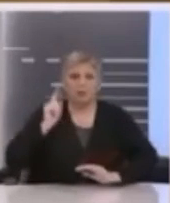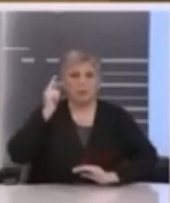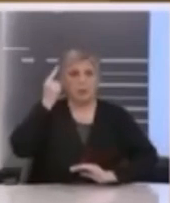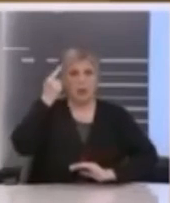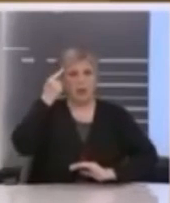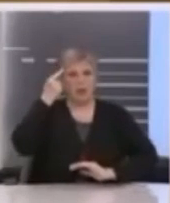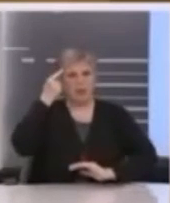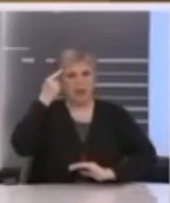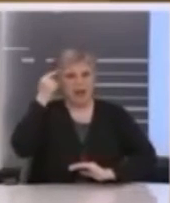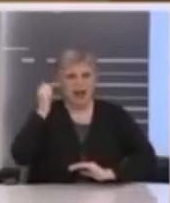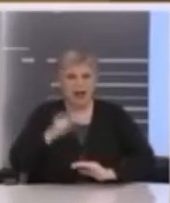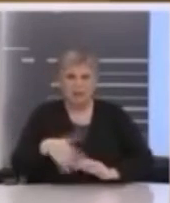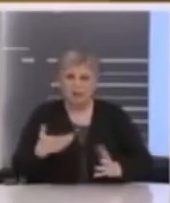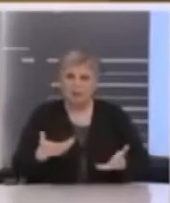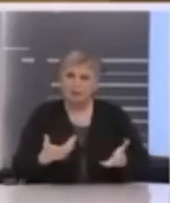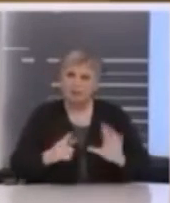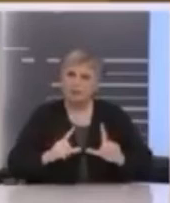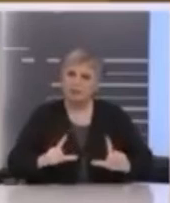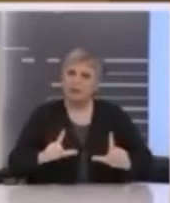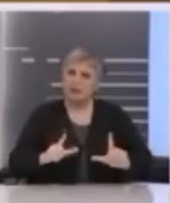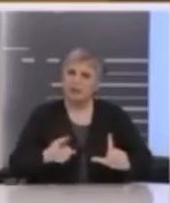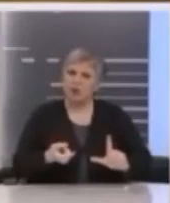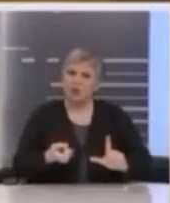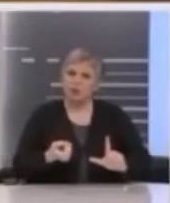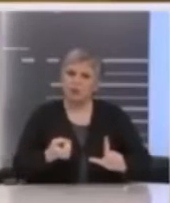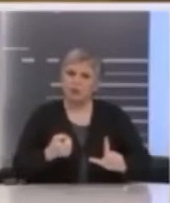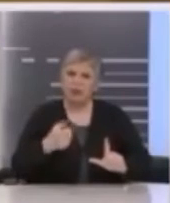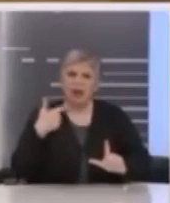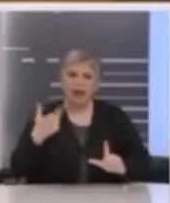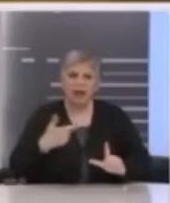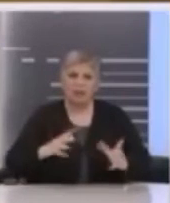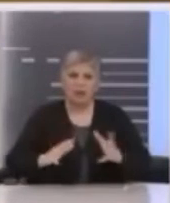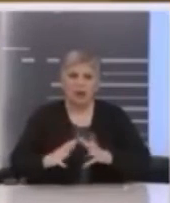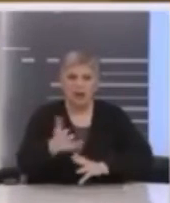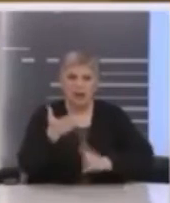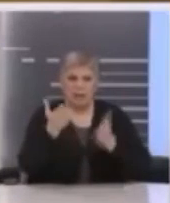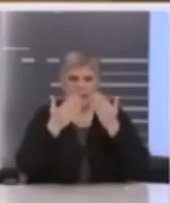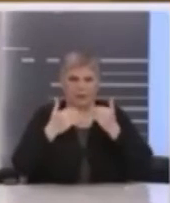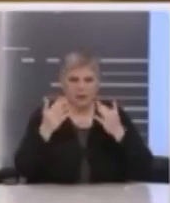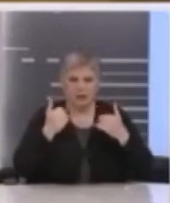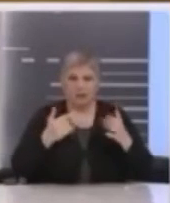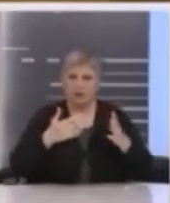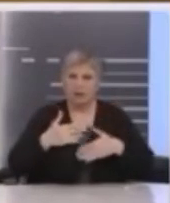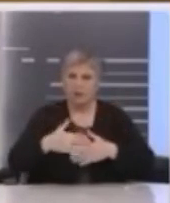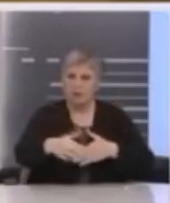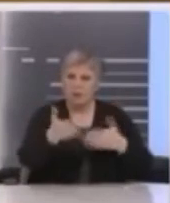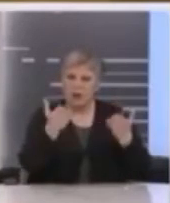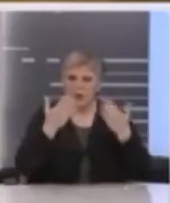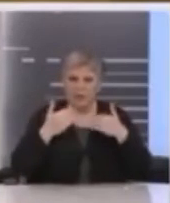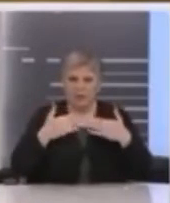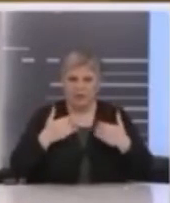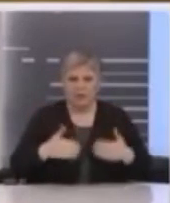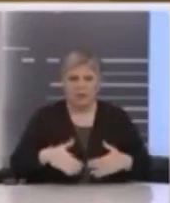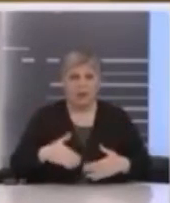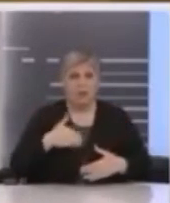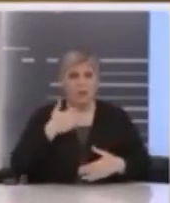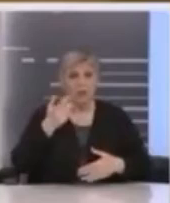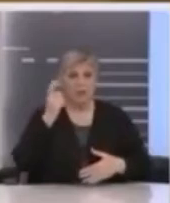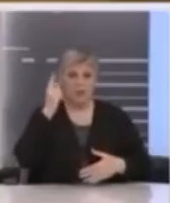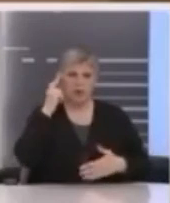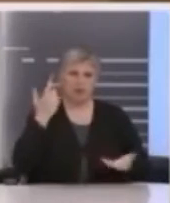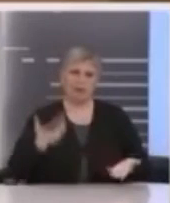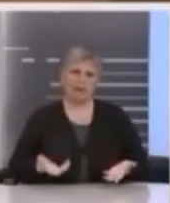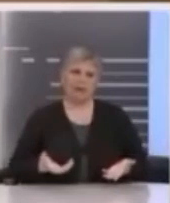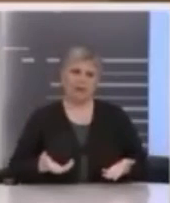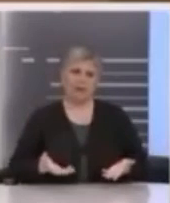σύλληψη εις βάρος του μέλλοντος, εις βάρος της ανάπτυξης, είναι ακατανόητη. Διότι το τίμημα που πληρώνει η